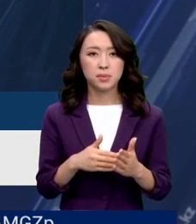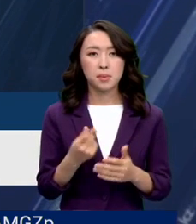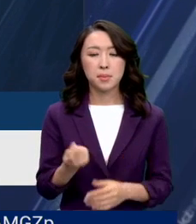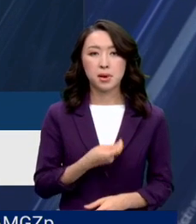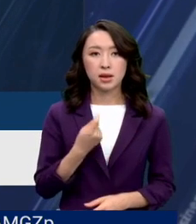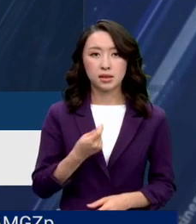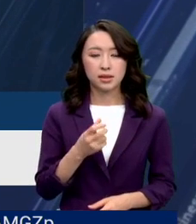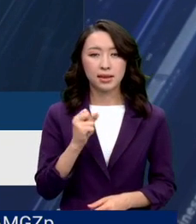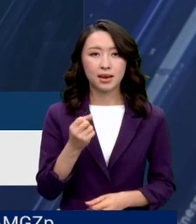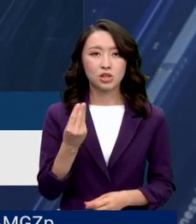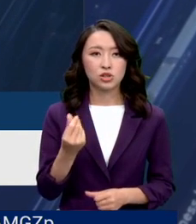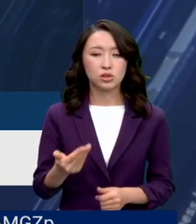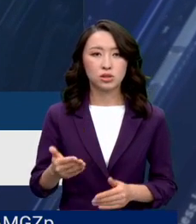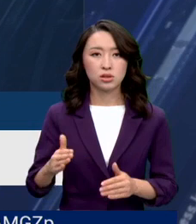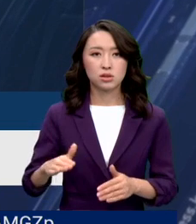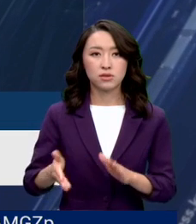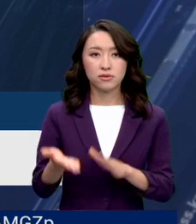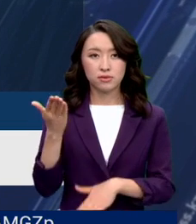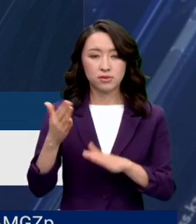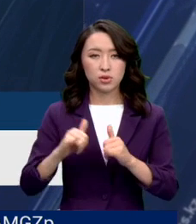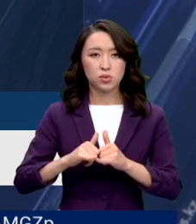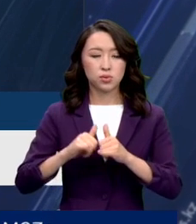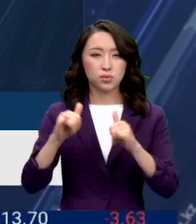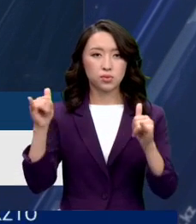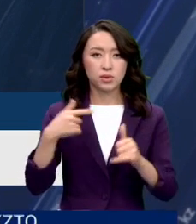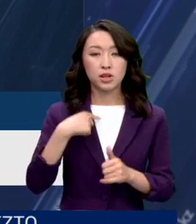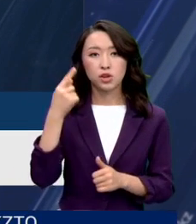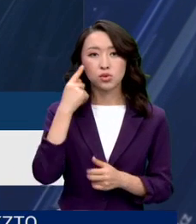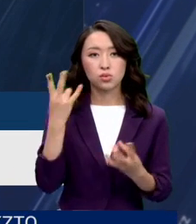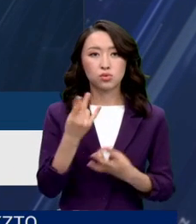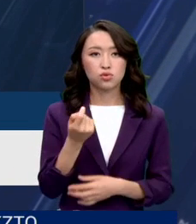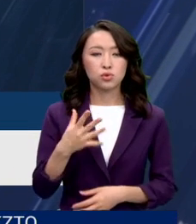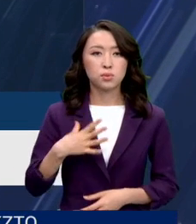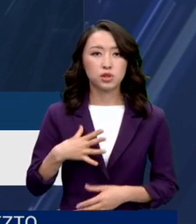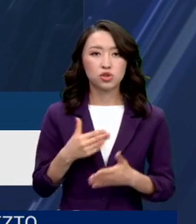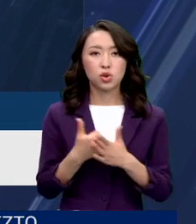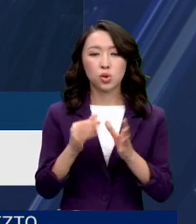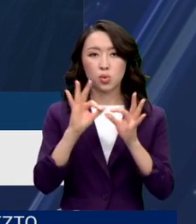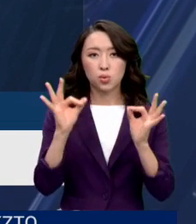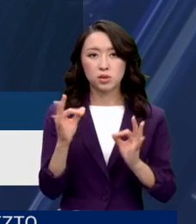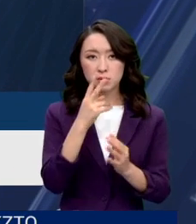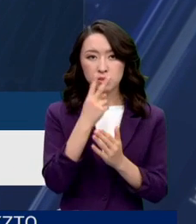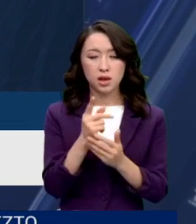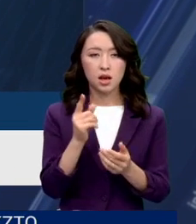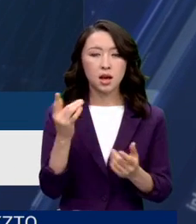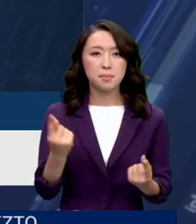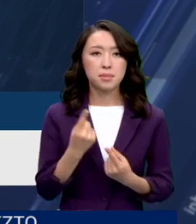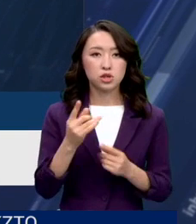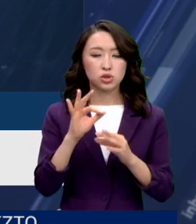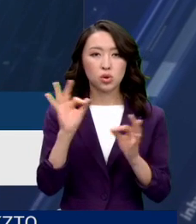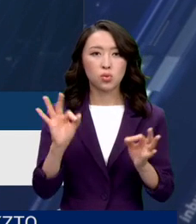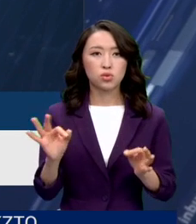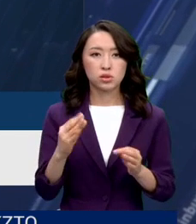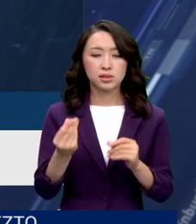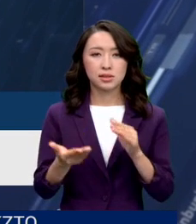маленький, а инфляция растет. Поэтому я думаю, что надо чуть-чуть подождать до осени, посмотреть. Обычно осенью инфляцию